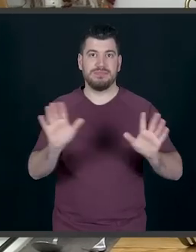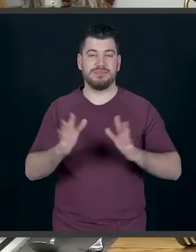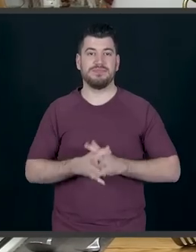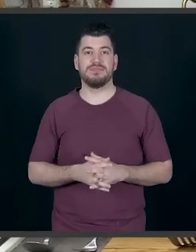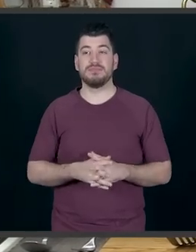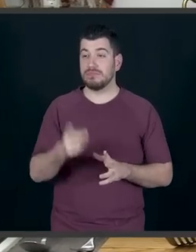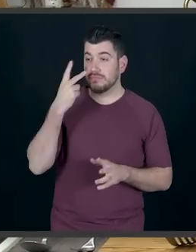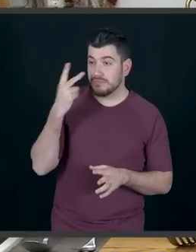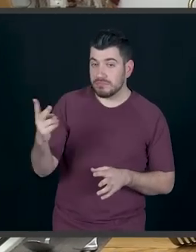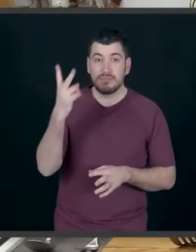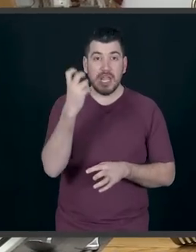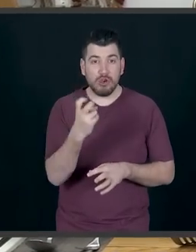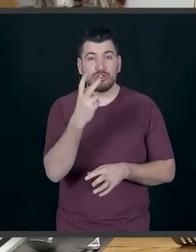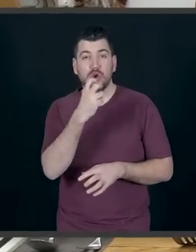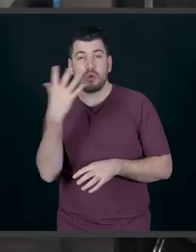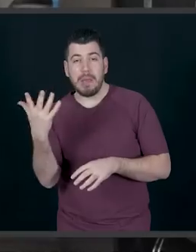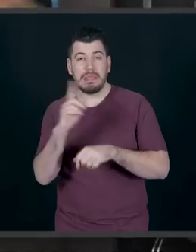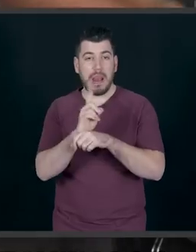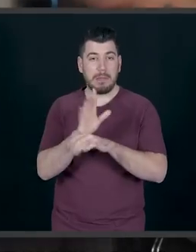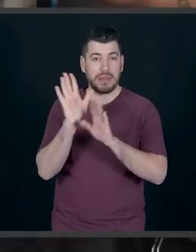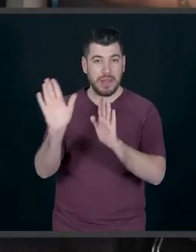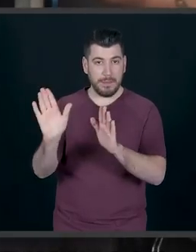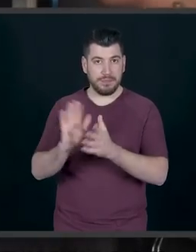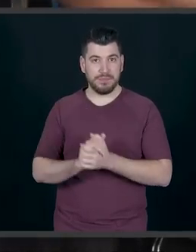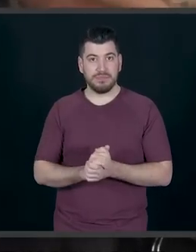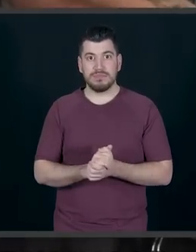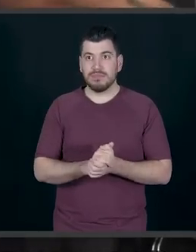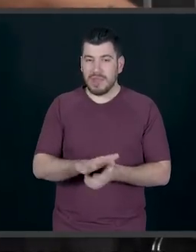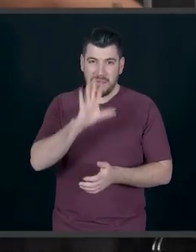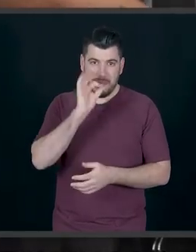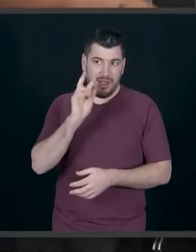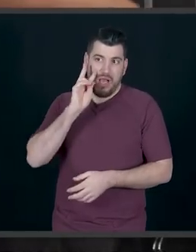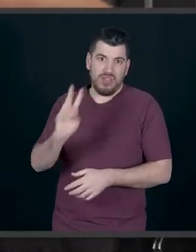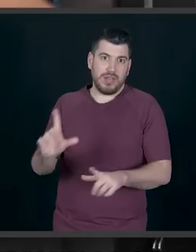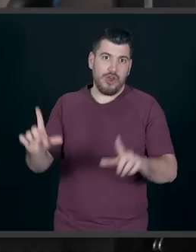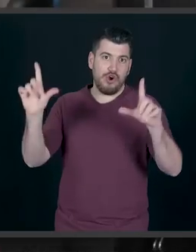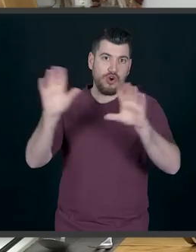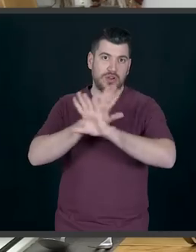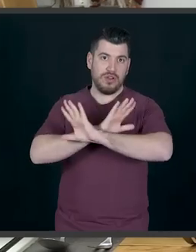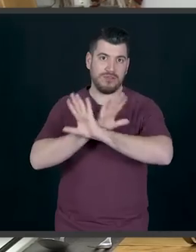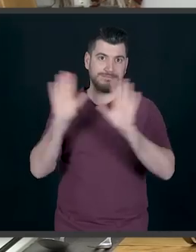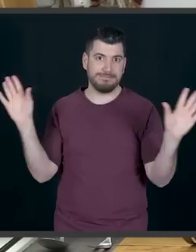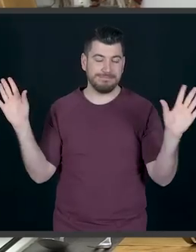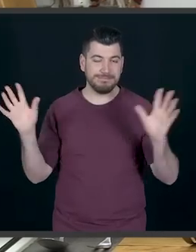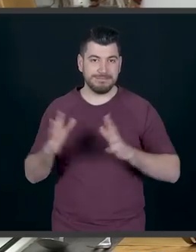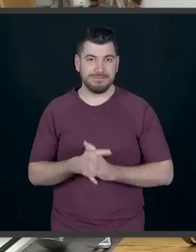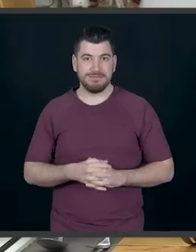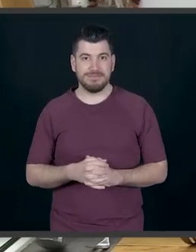Μετά από 20-25 λεπτάκια, κοιτάξτε εδώ τι έχει γίνει. Δεν γίνεται. Νομίζω